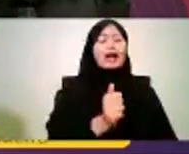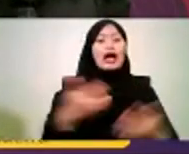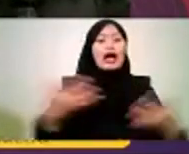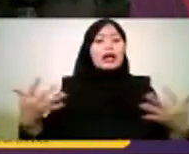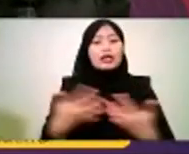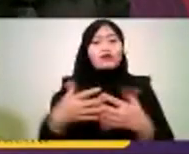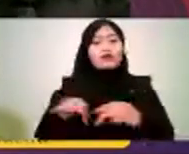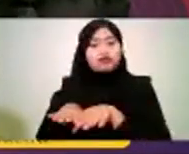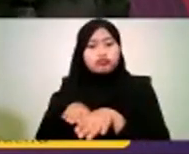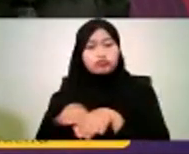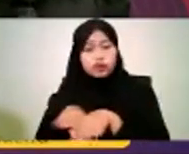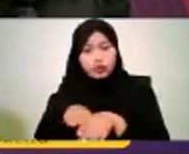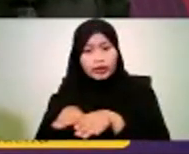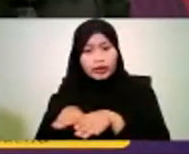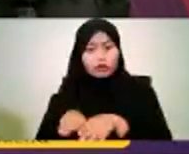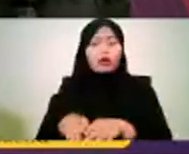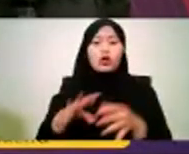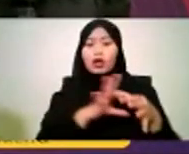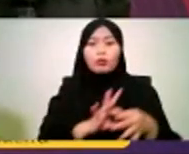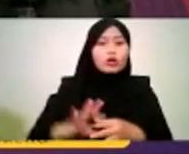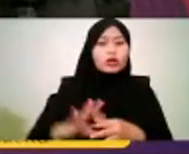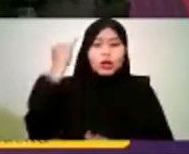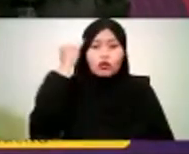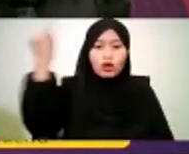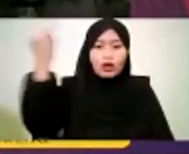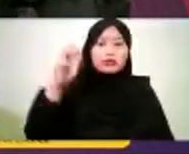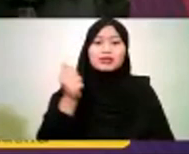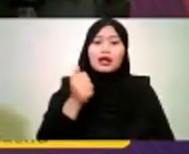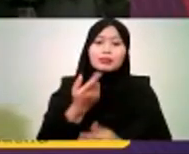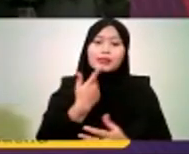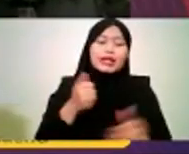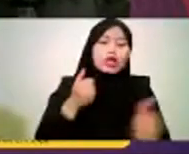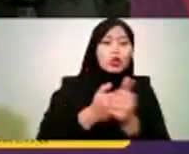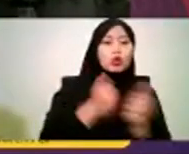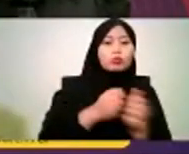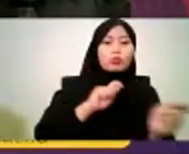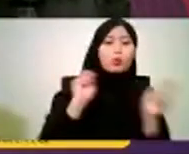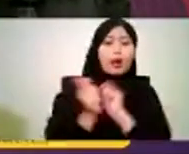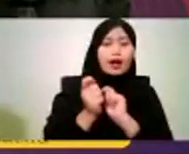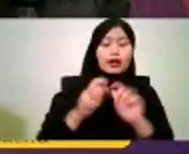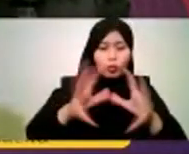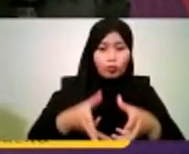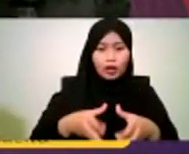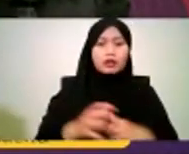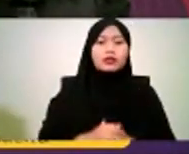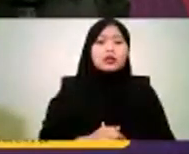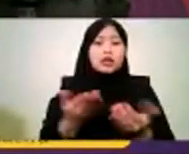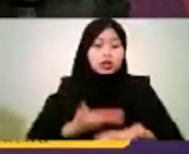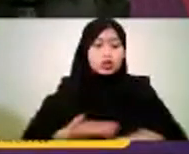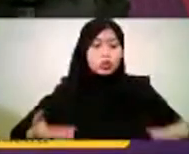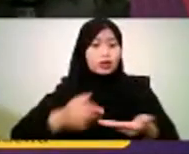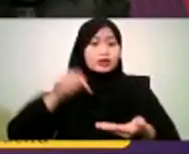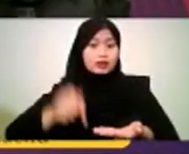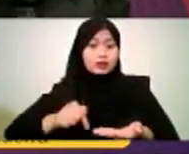kolaboratif dan juga inovatif untuk menyongsong setiap perubahan yang ada situasi ini tentu